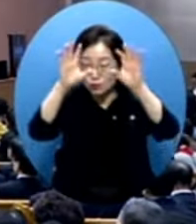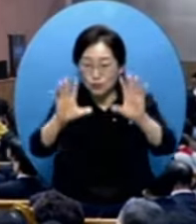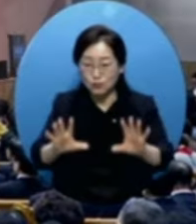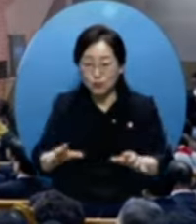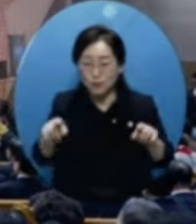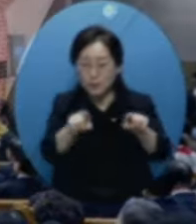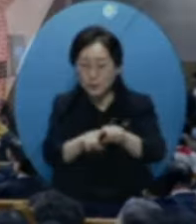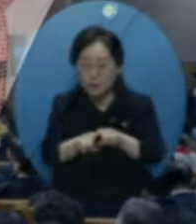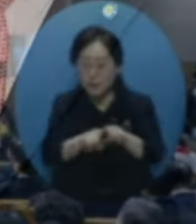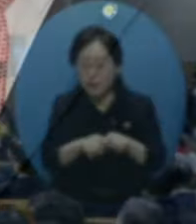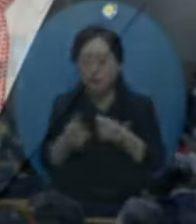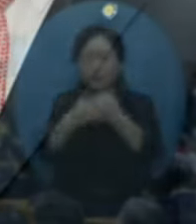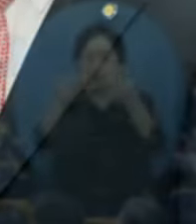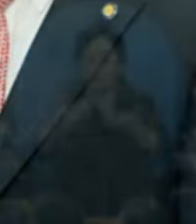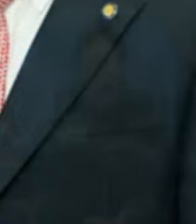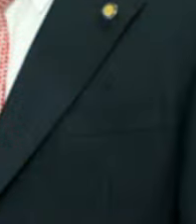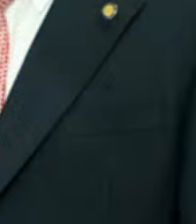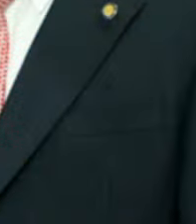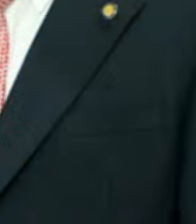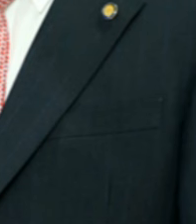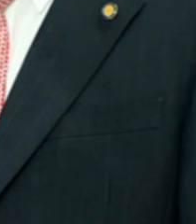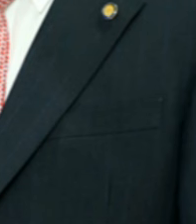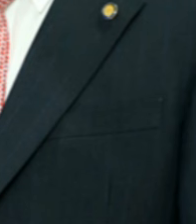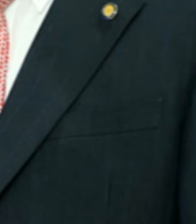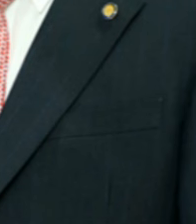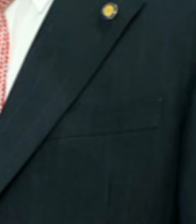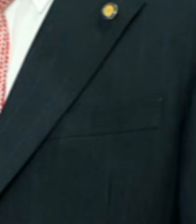함께 주실 것입니다 아멘